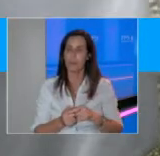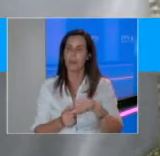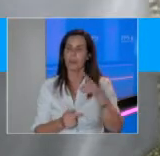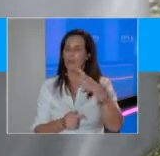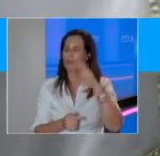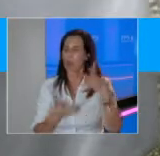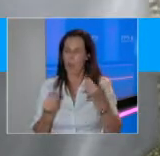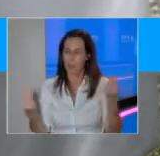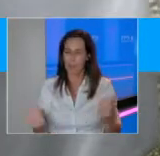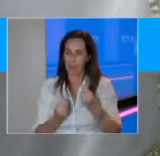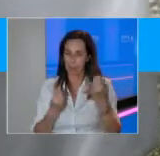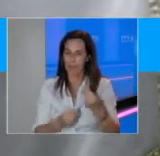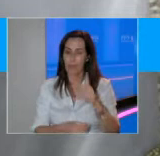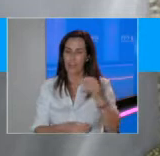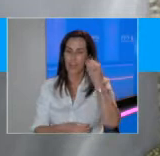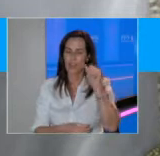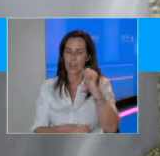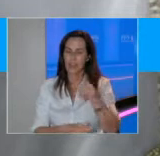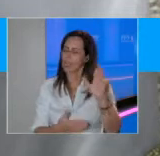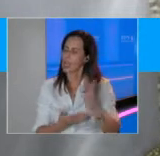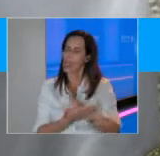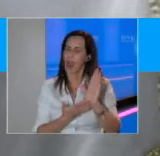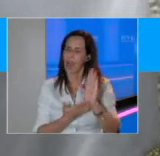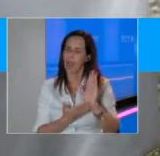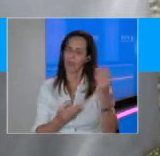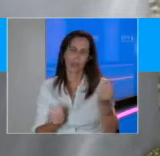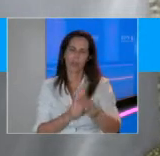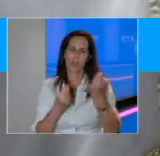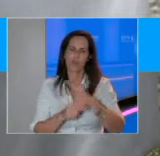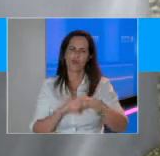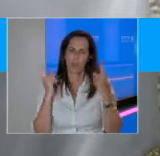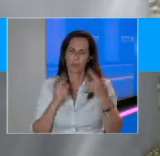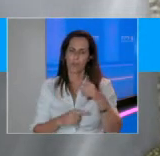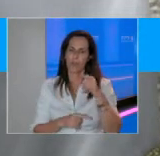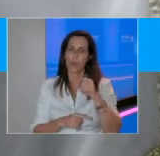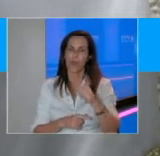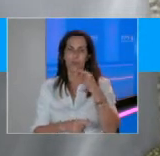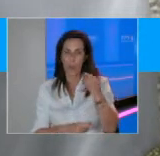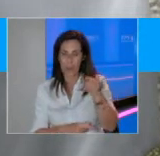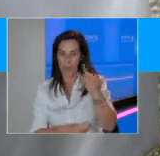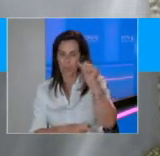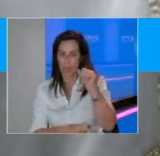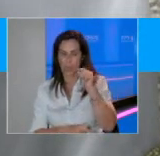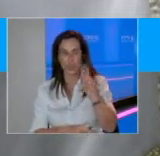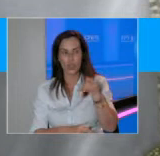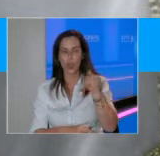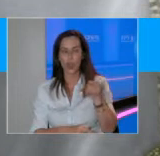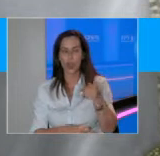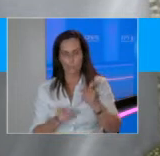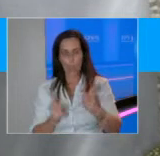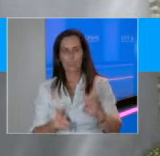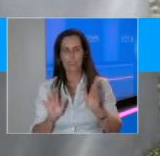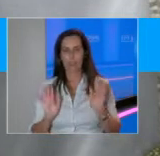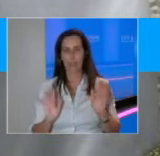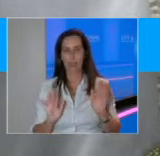הבטיח לו ערים וגבעות. אבל גבי אשכנזי החליט ללכת למשהו אחר. והוא מאתר אותו כאיש שיש לו